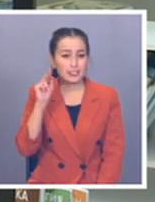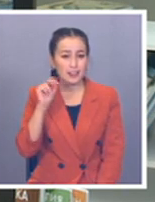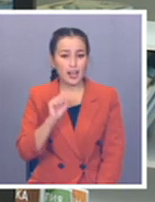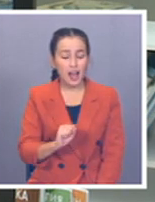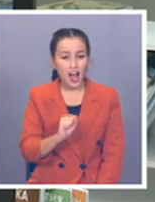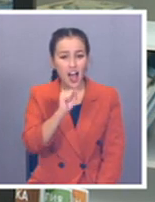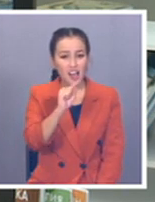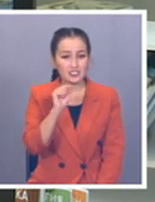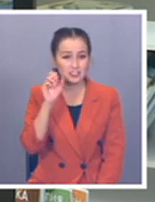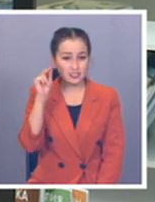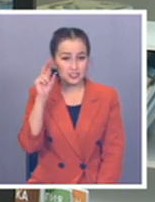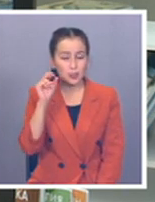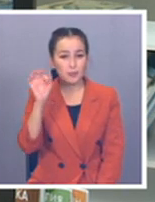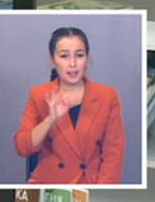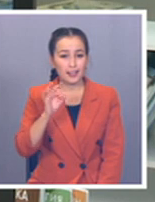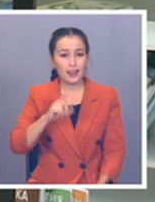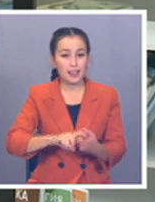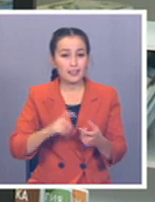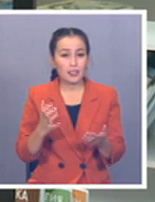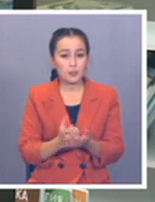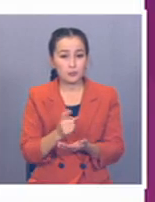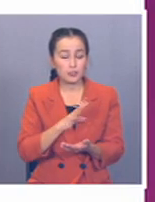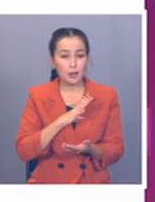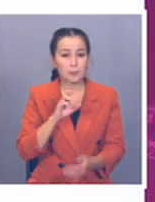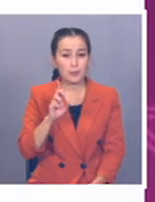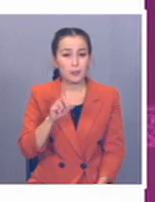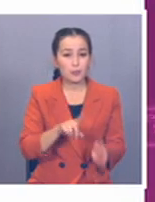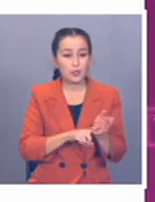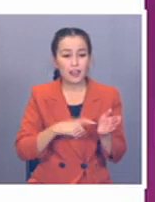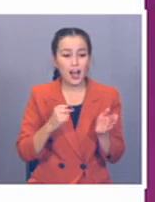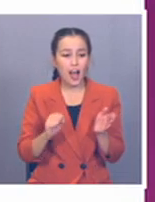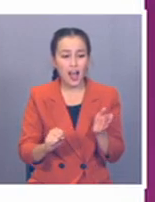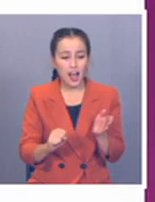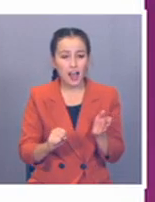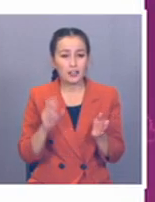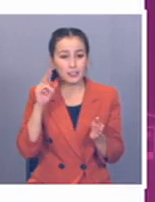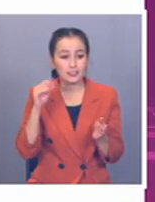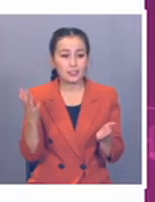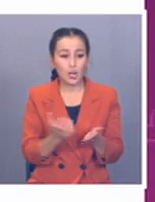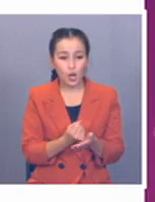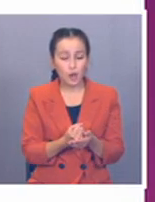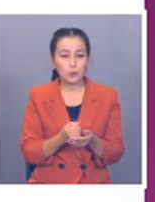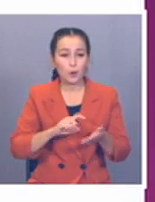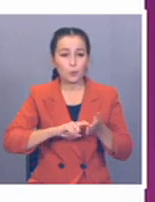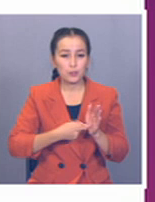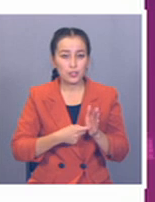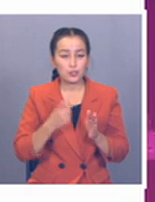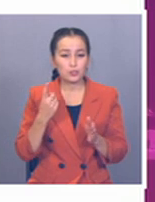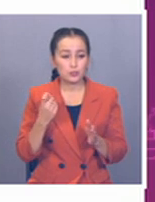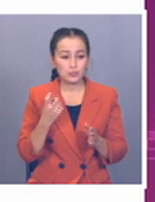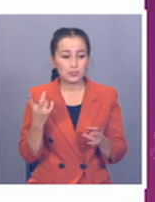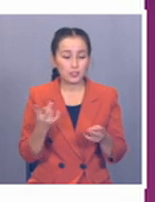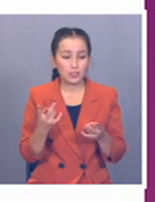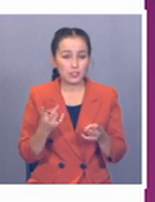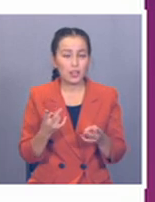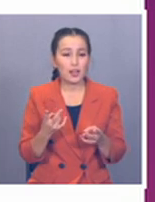проценттік қатынасын табу үшін, біз Б бөлінген А қатынасының мәнін тауып, оны процентпен өрнектеуіміз керек.